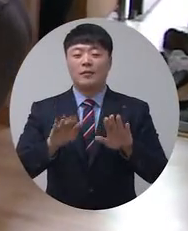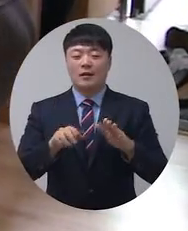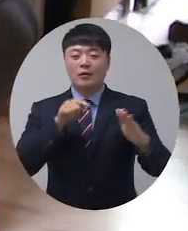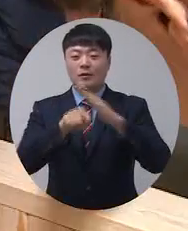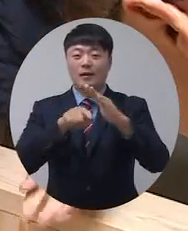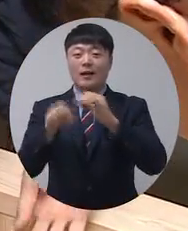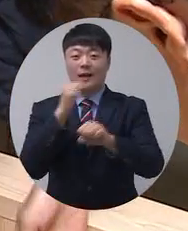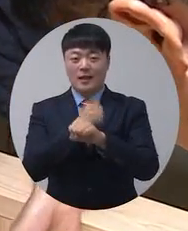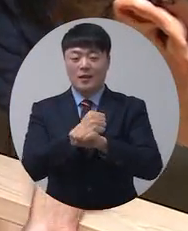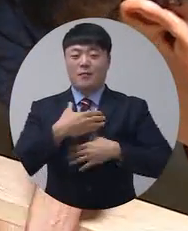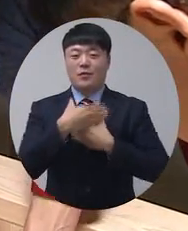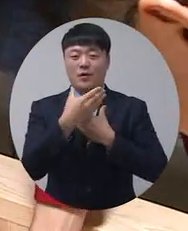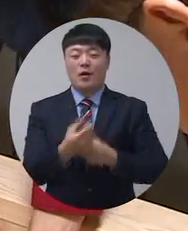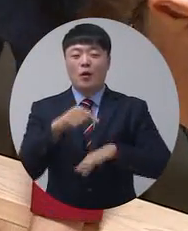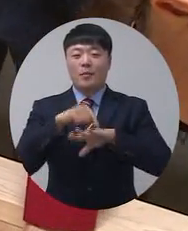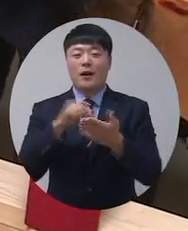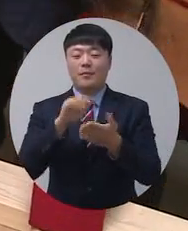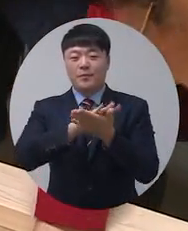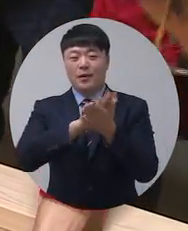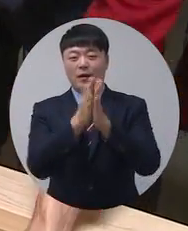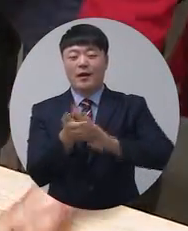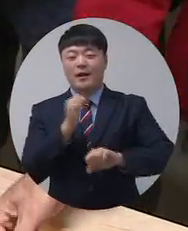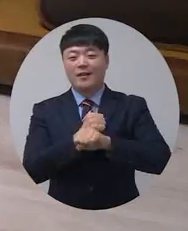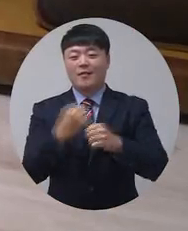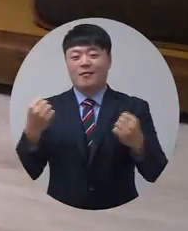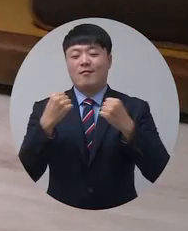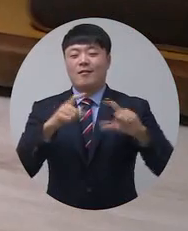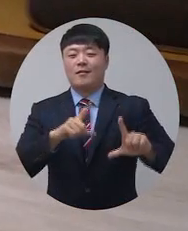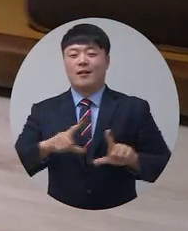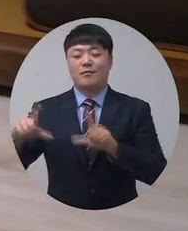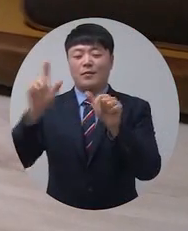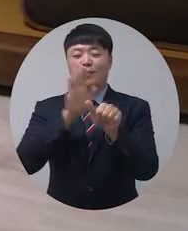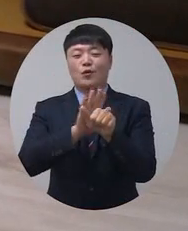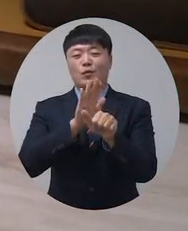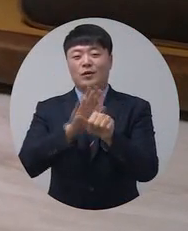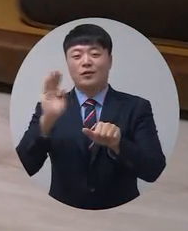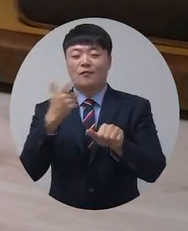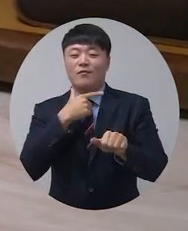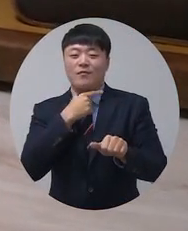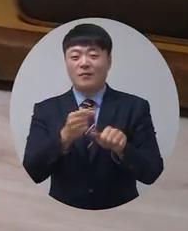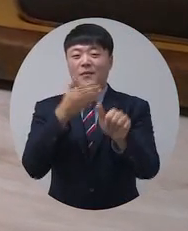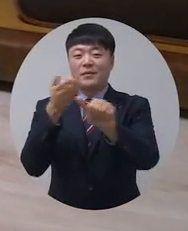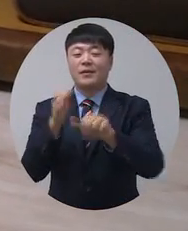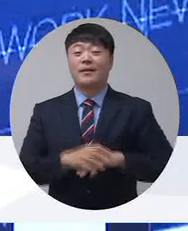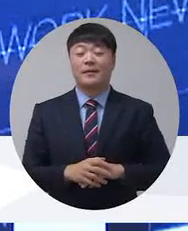숲을 방문해 편안함과 힐링을 경험하고 건강한 삶을 유지하는 데 도움이 되길 바란다고 밝혔습니다.